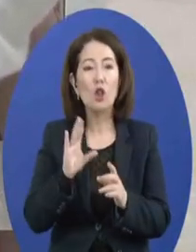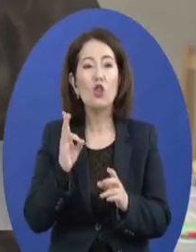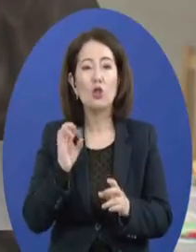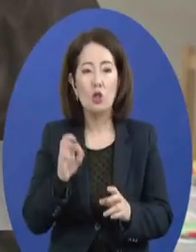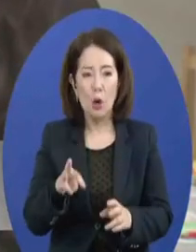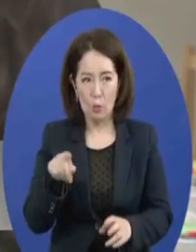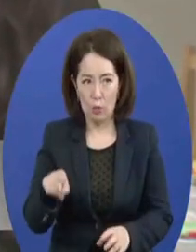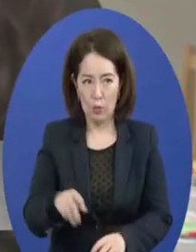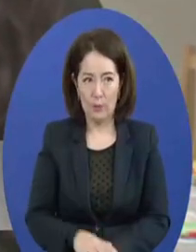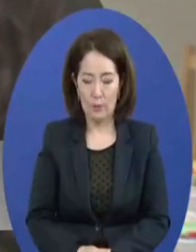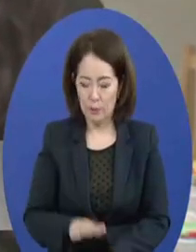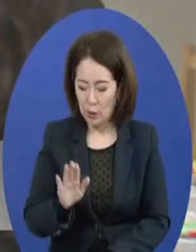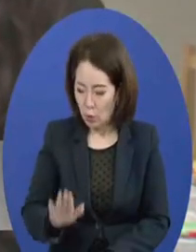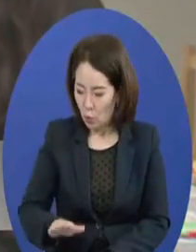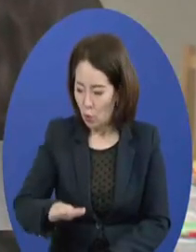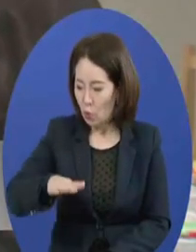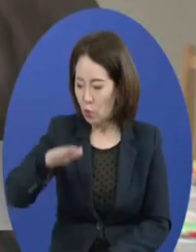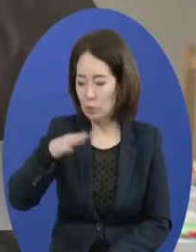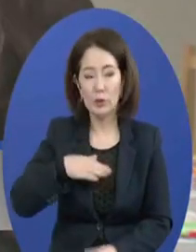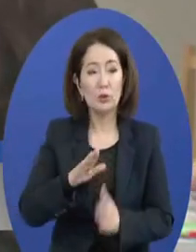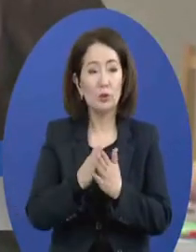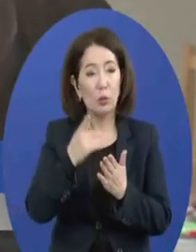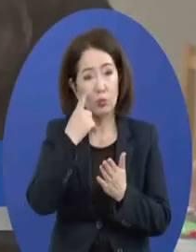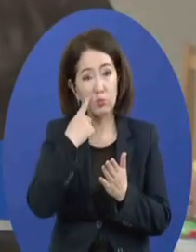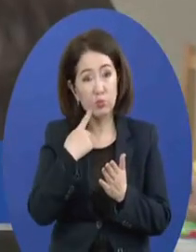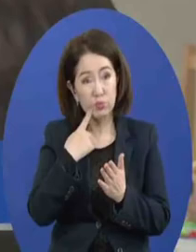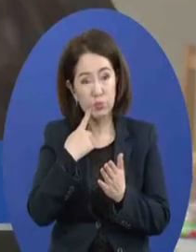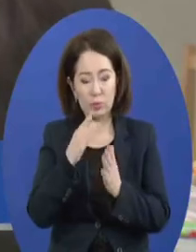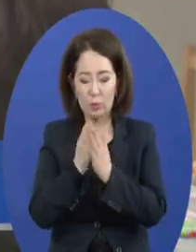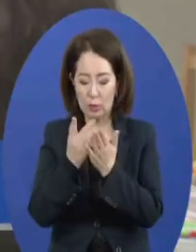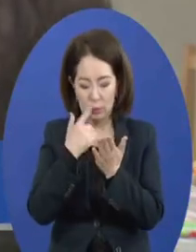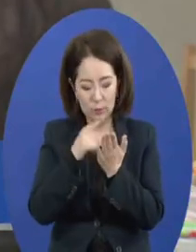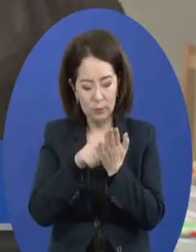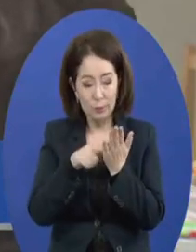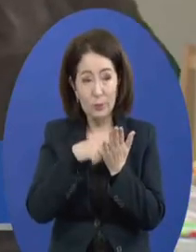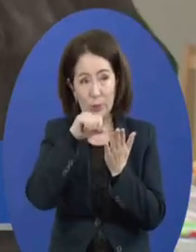Дөрөн хүүхэд байгаасаа л номонд дуртай байсан. Тэгэл номонд дурласны ном уншсан.